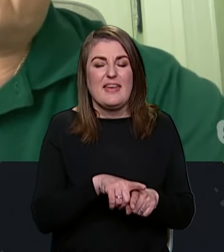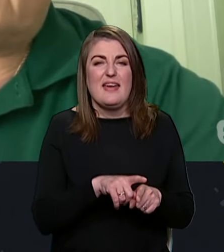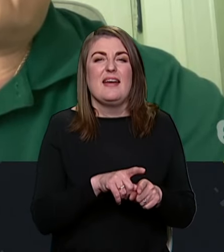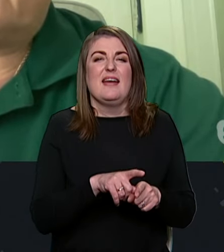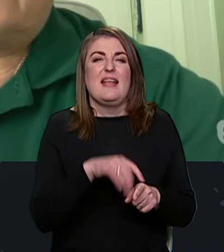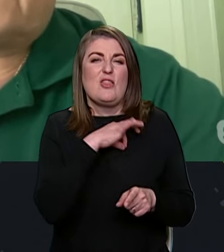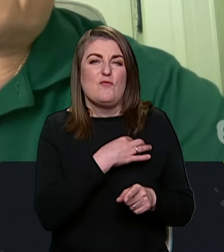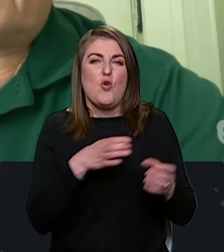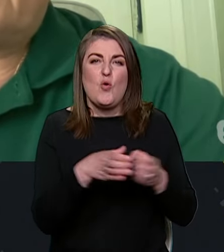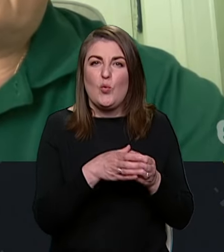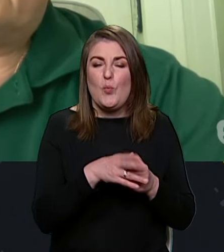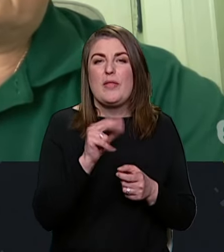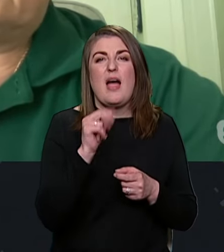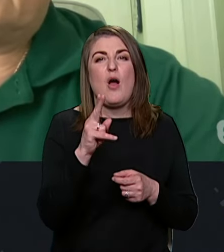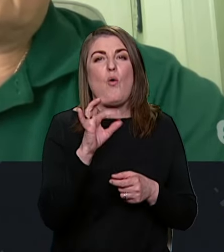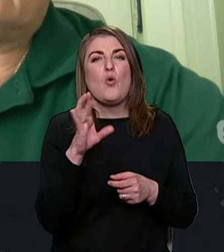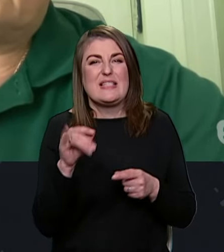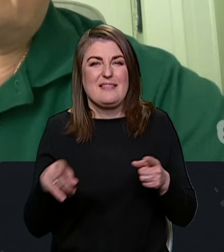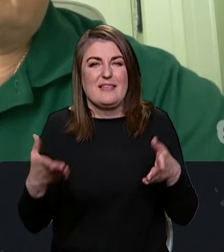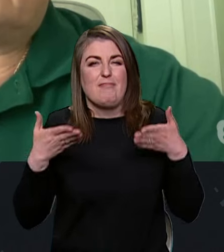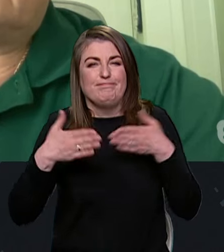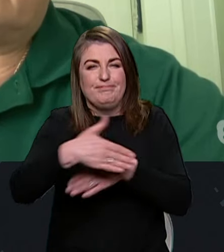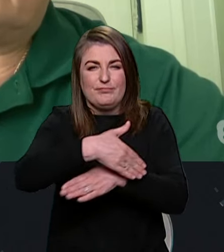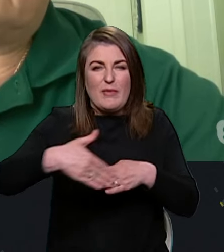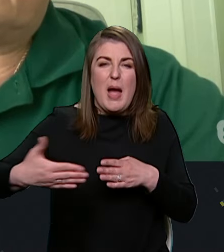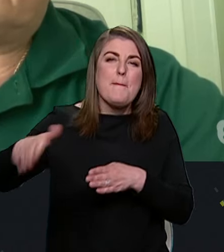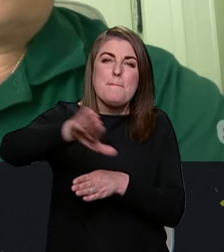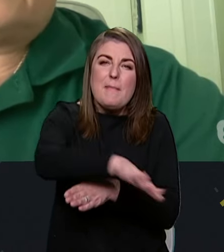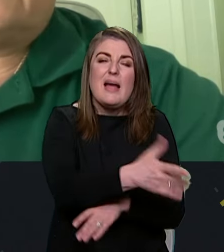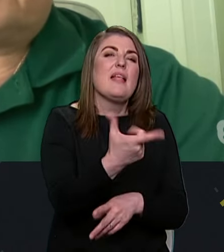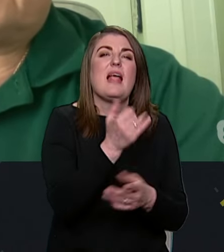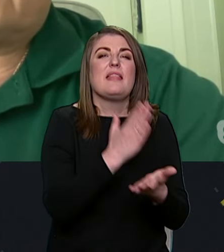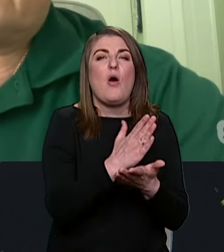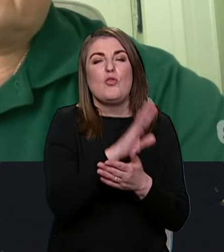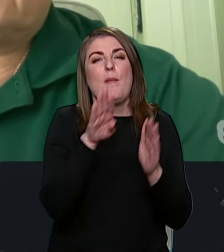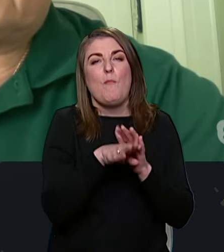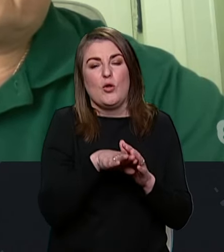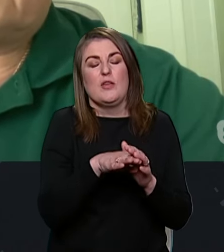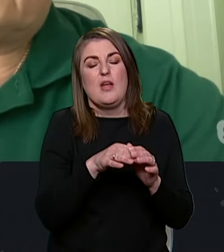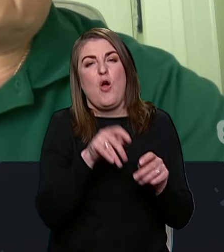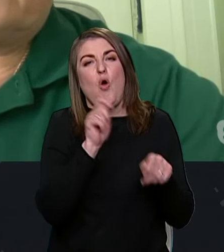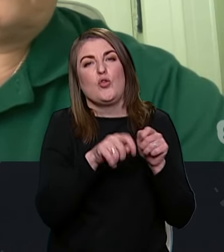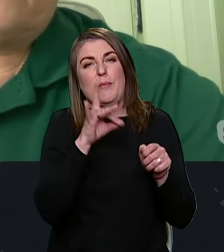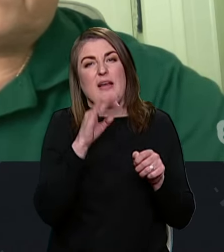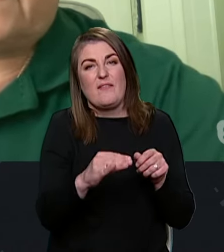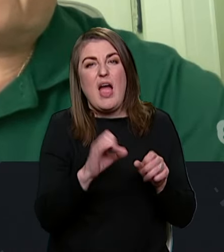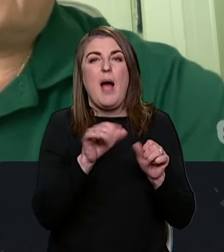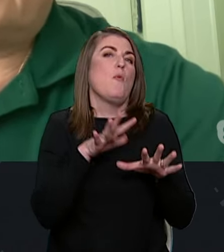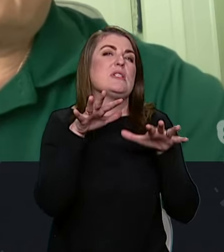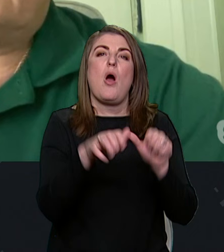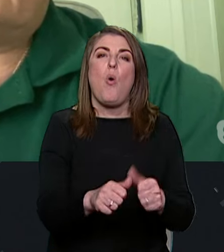груп на коси, які зараз або знаходяться під вогневим контролем Російської Федерації, або